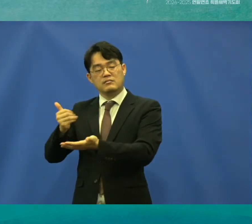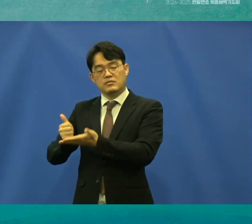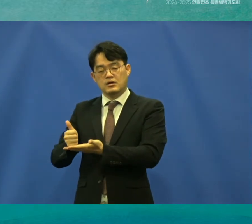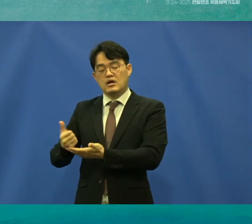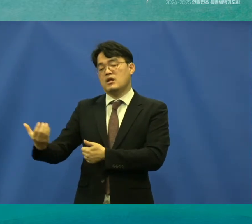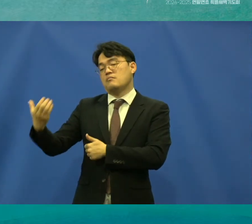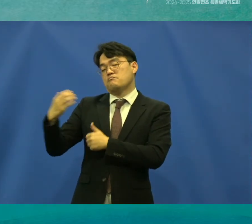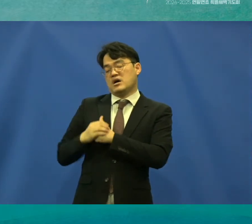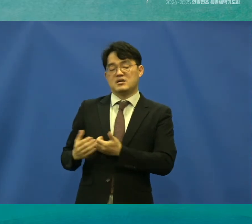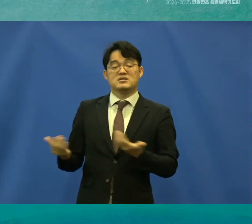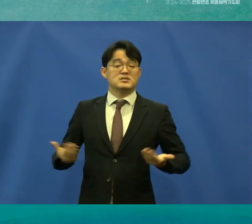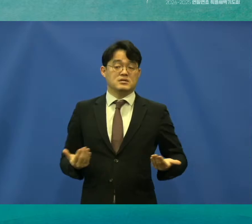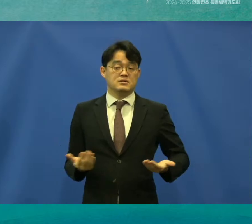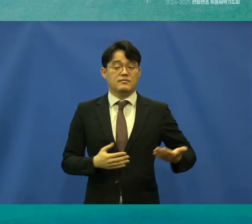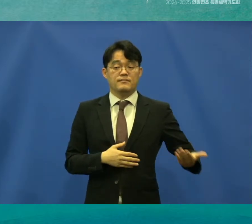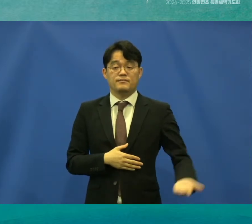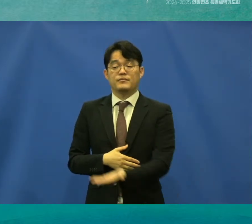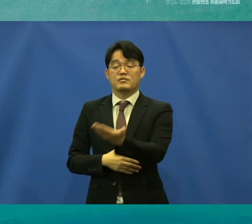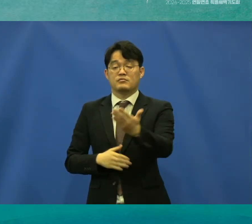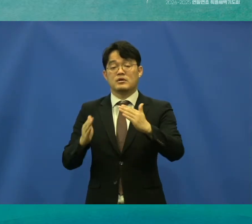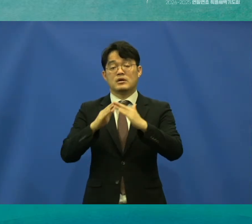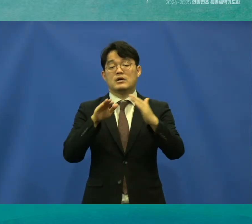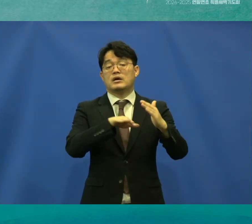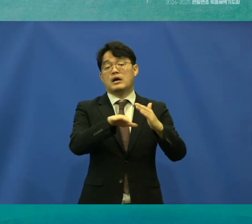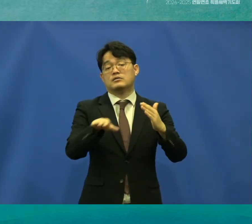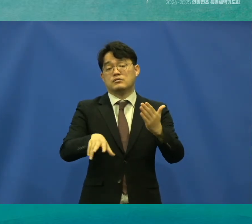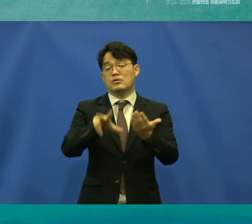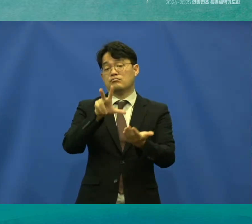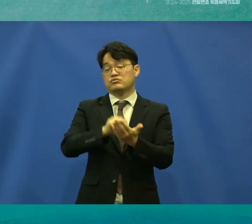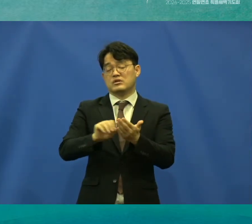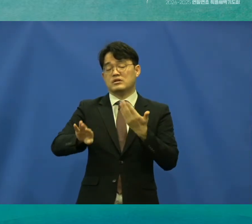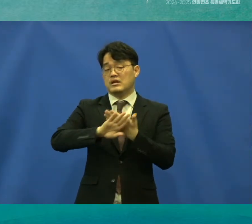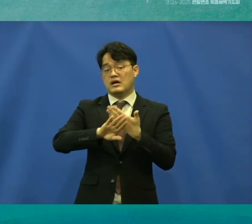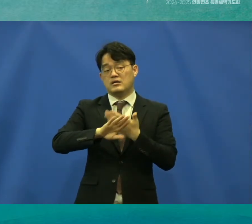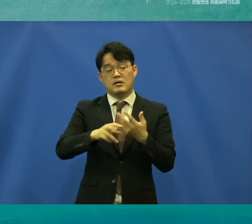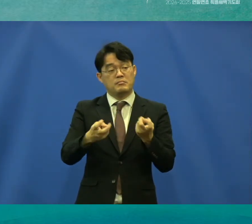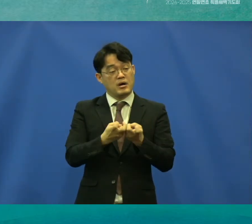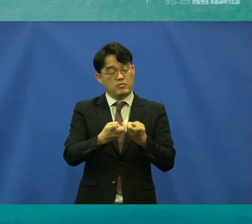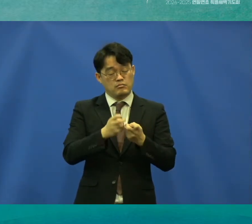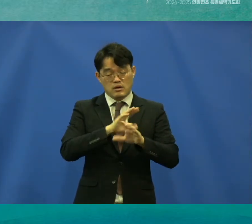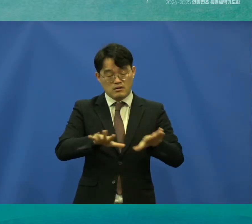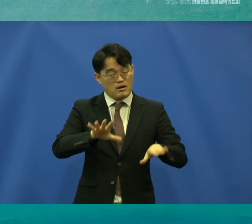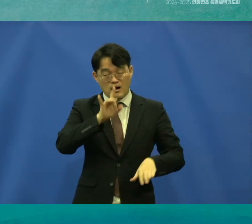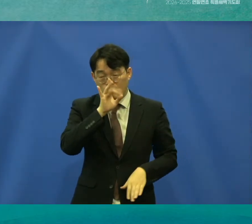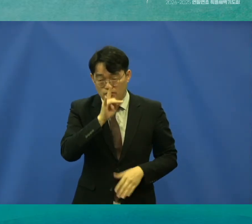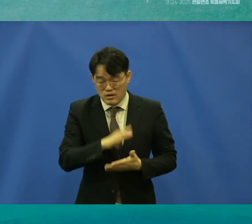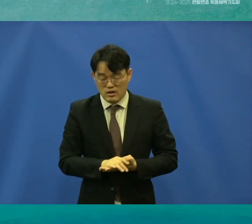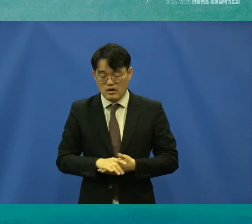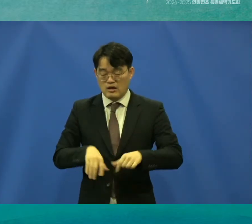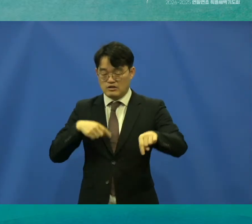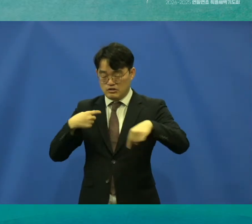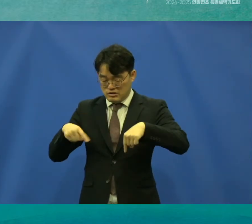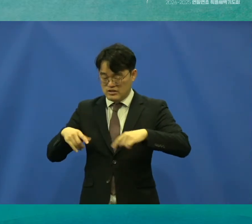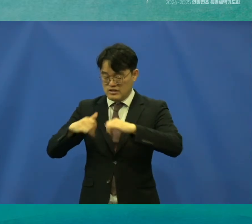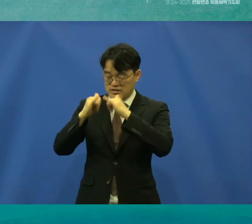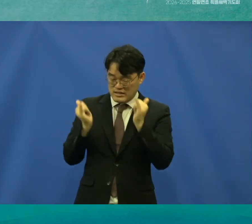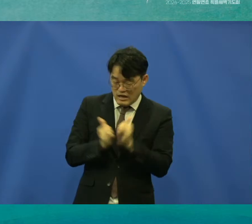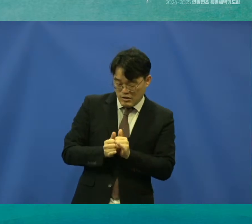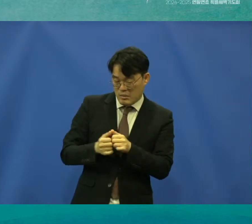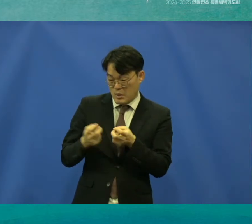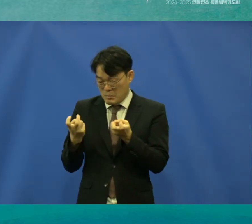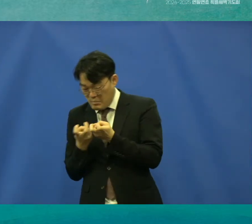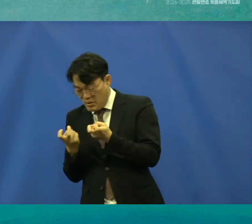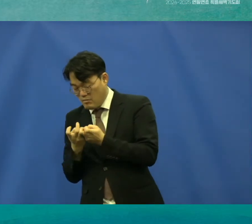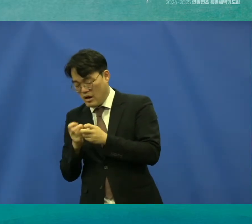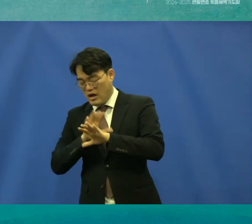가정에도 복음이 살면 가정이 삽니다. 뭐 다른 방법으로 해결이 안 됩니다. 정치학적, 사회학적으로 해결이 안 됩니다. 예수